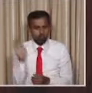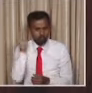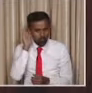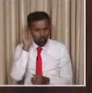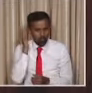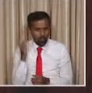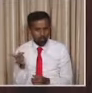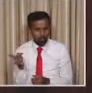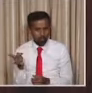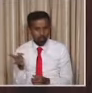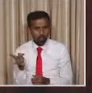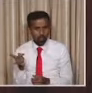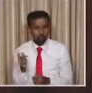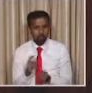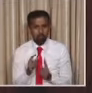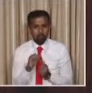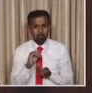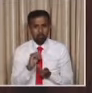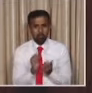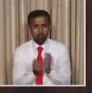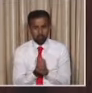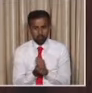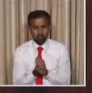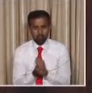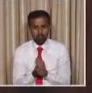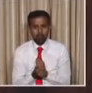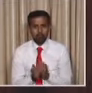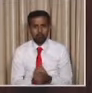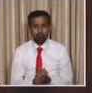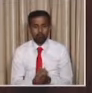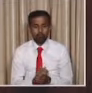මේක ප්‍රතිව්‍යුහගතකරණය කරන්න කියලා. ඒ නිසා